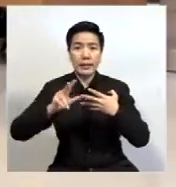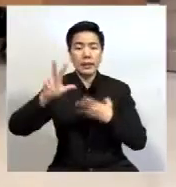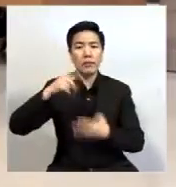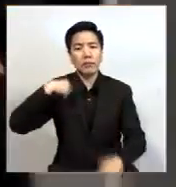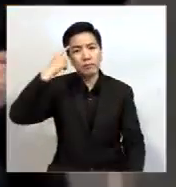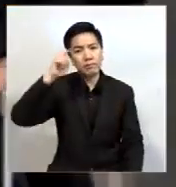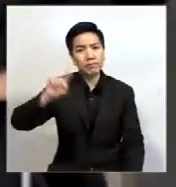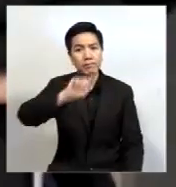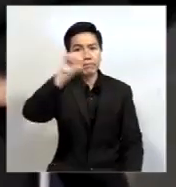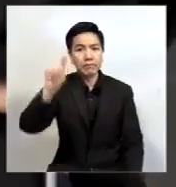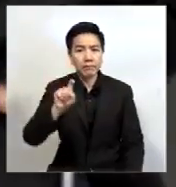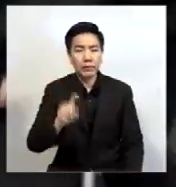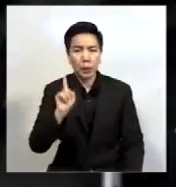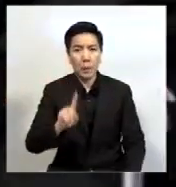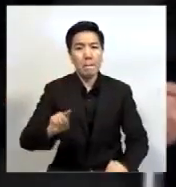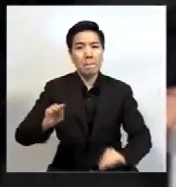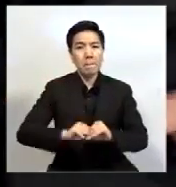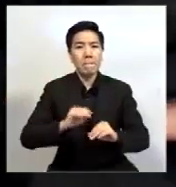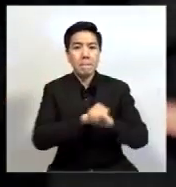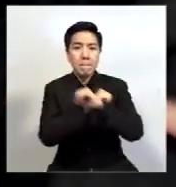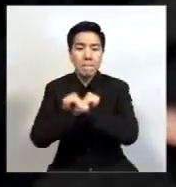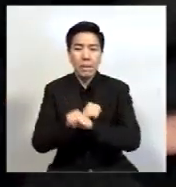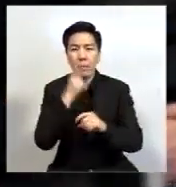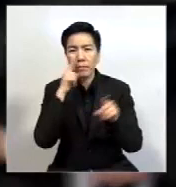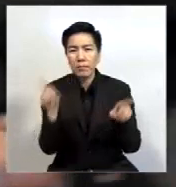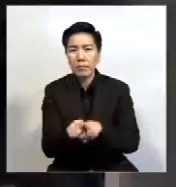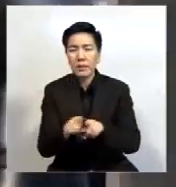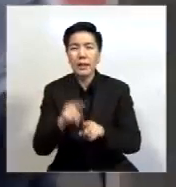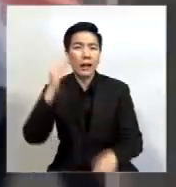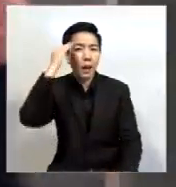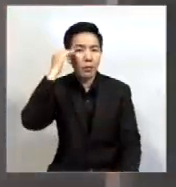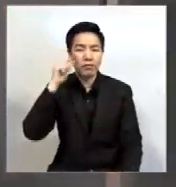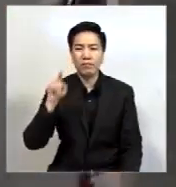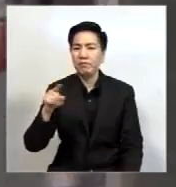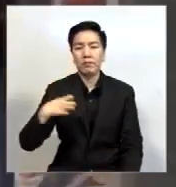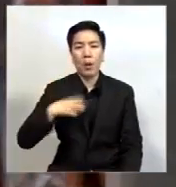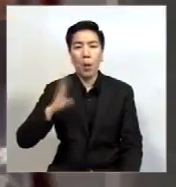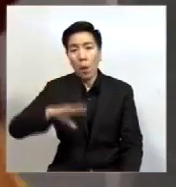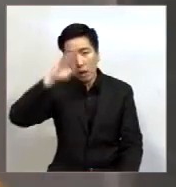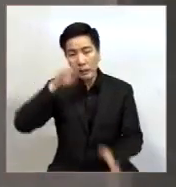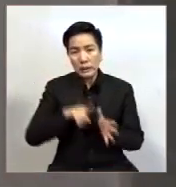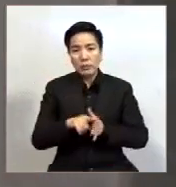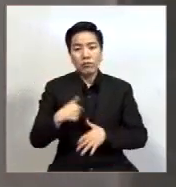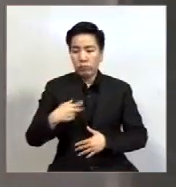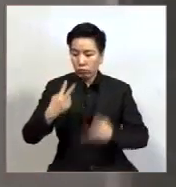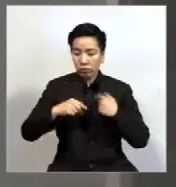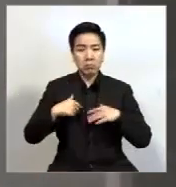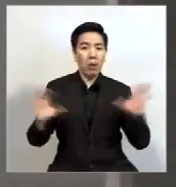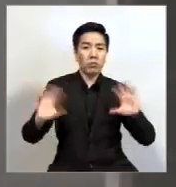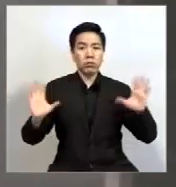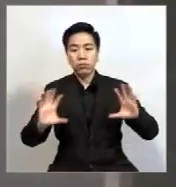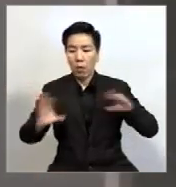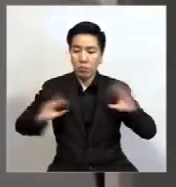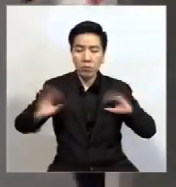ากเห็นว่าควรเพิ่มมาตรการป้องกันเพื่อไม่ให้เกิดกรณีเช่นเดียวกับที่เกาหลีใต้ที่ผู้ติดเชื้อไม่ยอมเข้ารับการรักษ